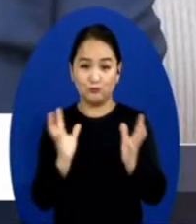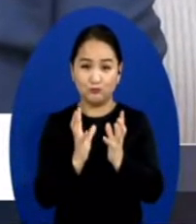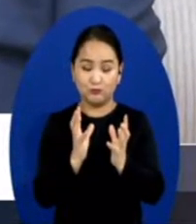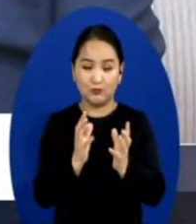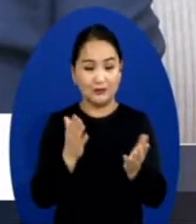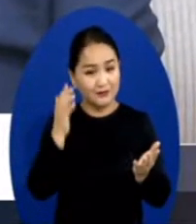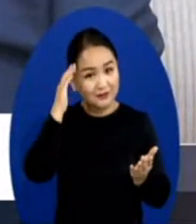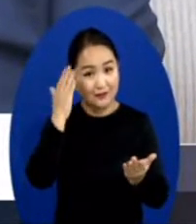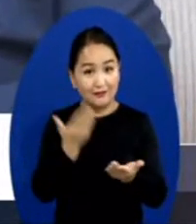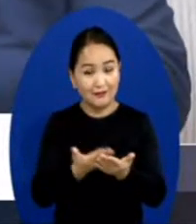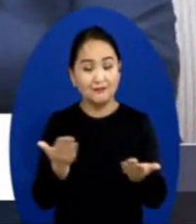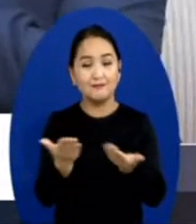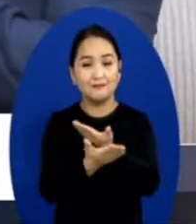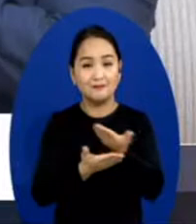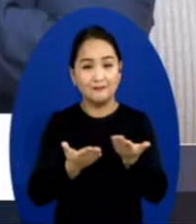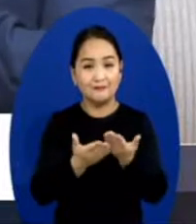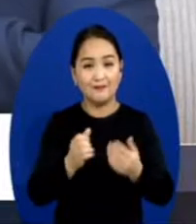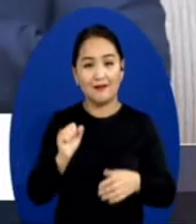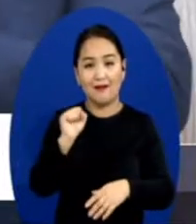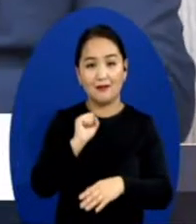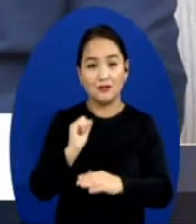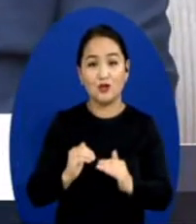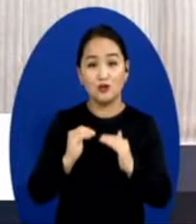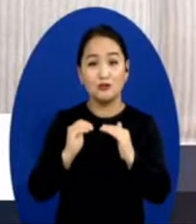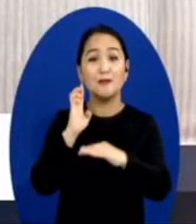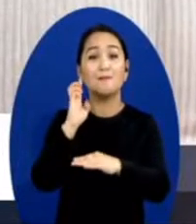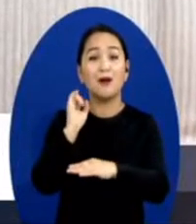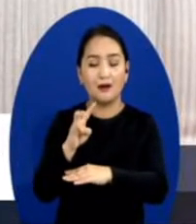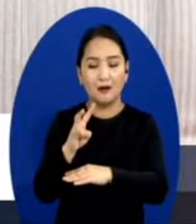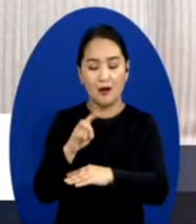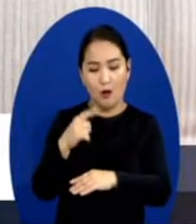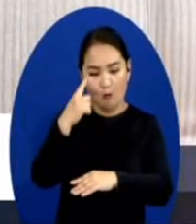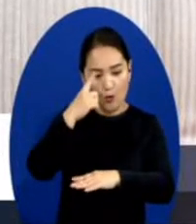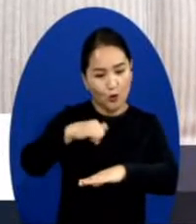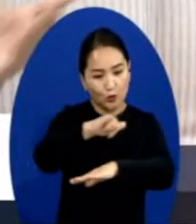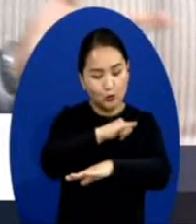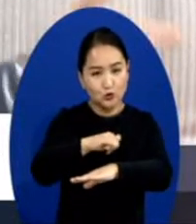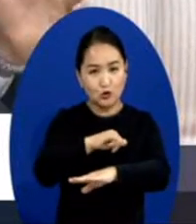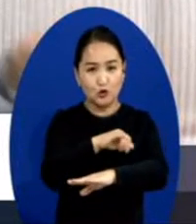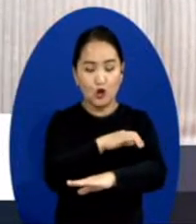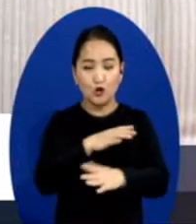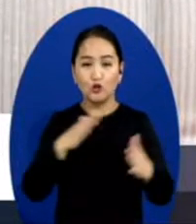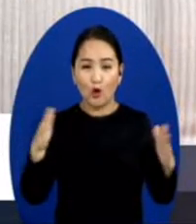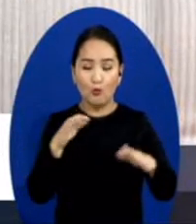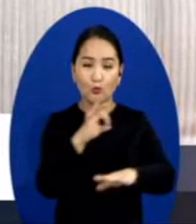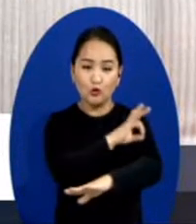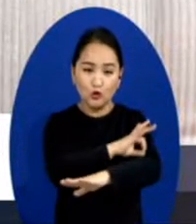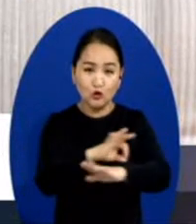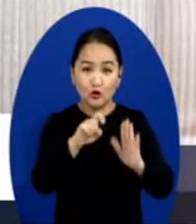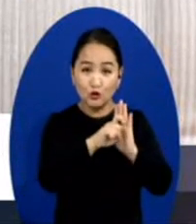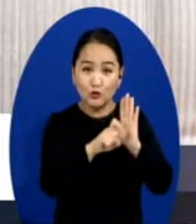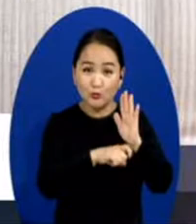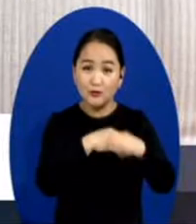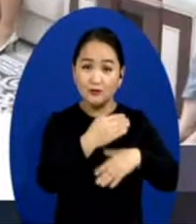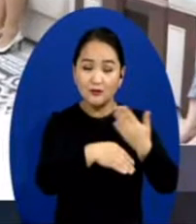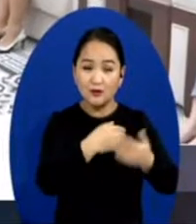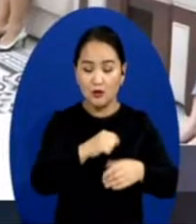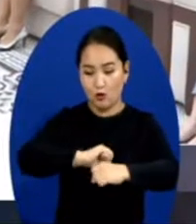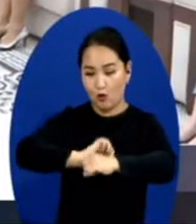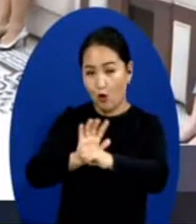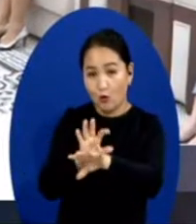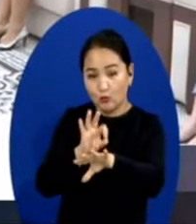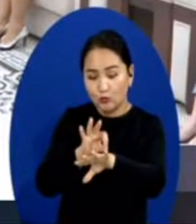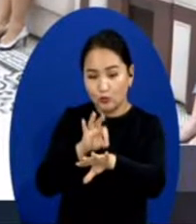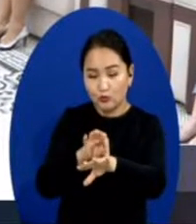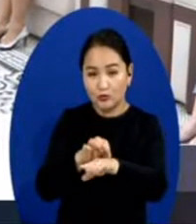уулзаж санал солилцлоо. Ази хөгжлийн банкнаас Монгол улсад хэд хэдэн томоохон төсөл хөтөлбөрийг хэрэгжүүлж байгаа. Тухайлбал бол COVID-19 цар тахлын